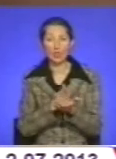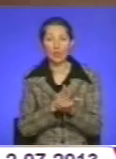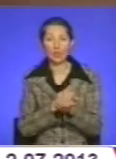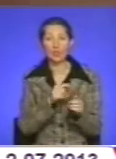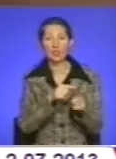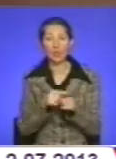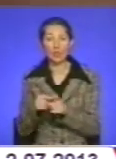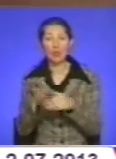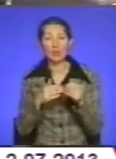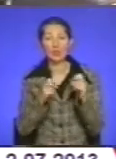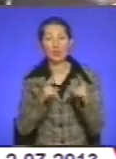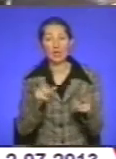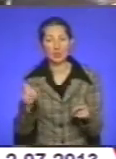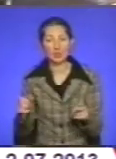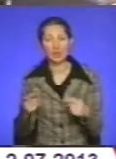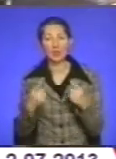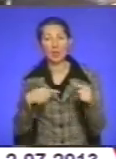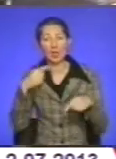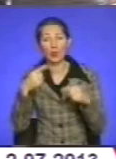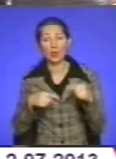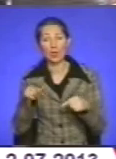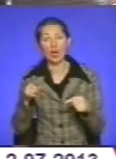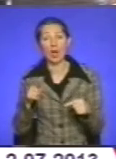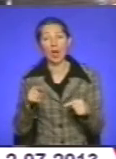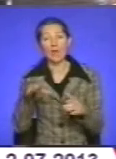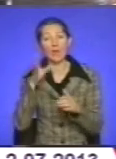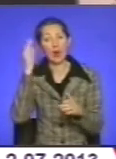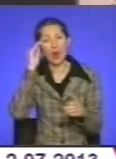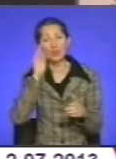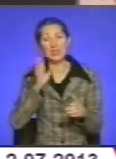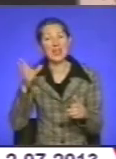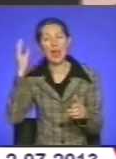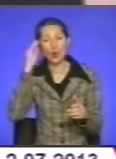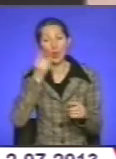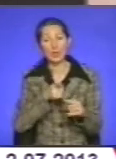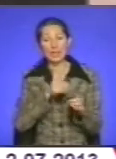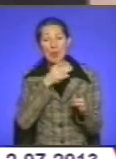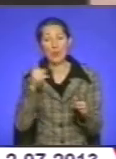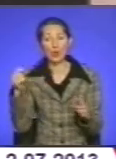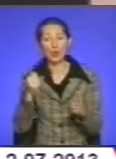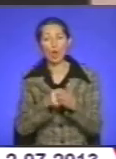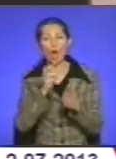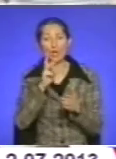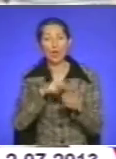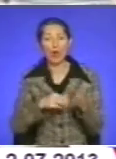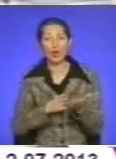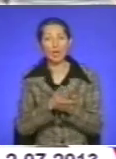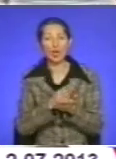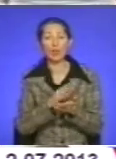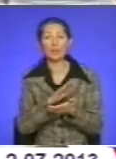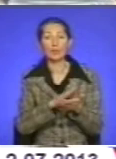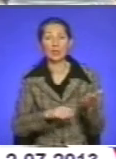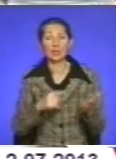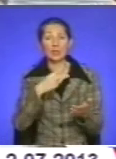словами спеціалістів, дискусії довкола того, враховувати чи не враховувати цей період до страхового стажу, тривали з 2004